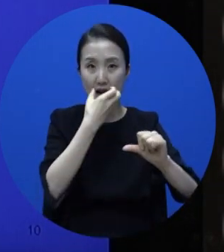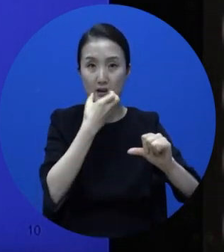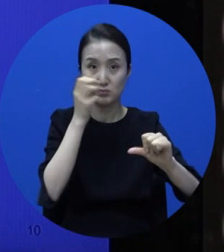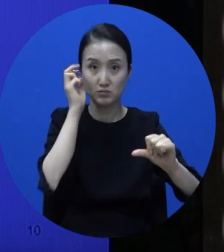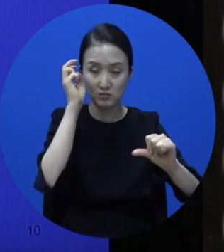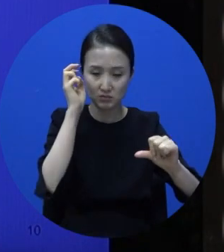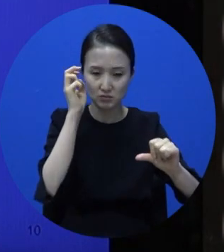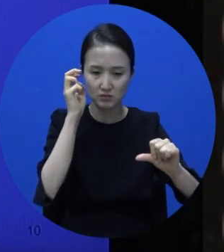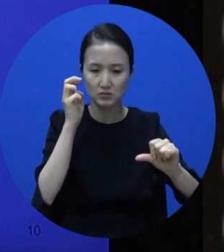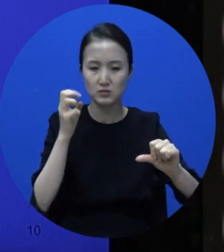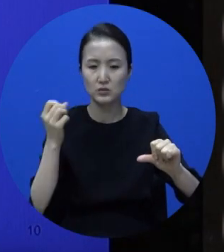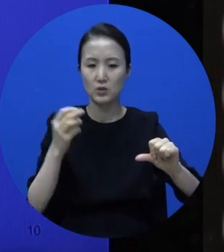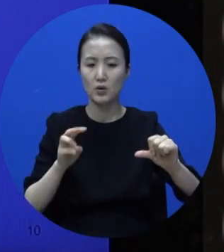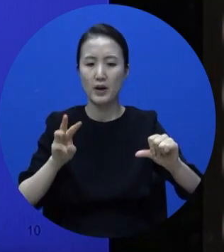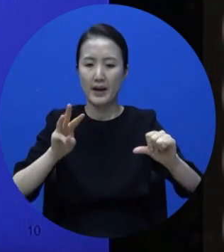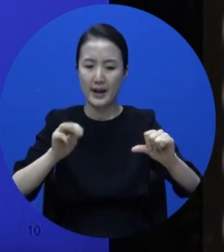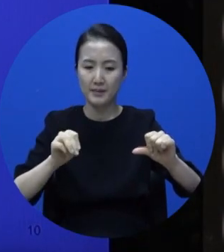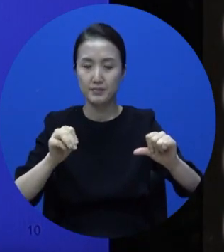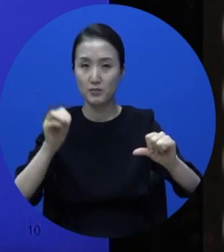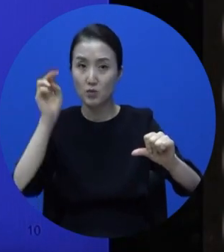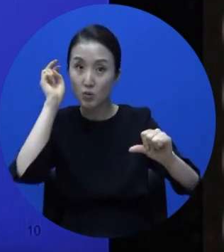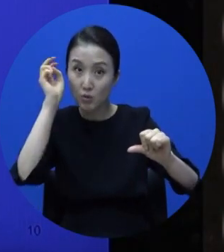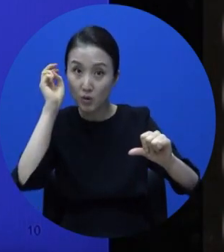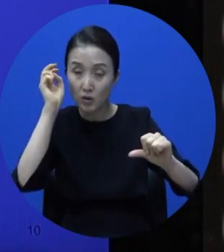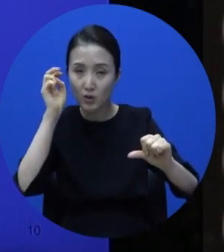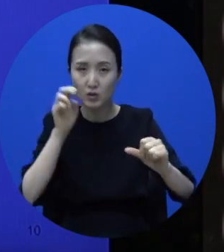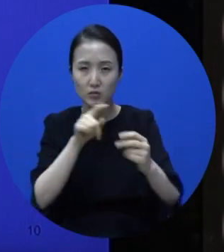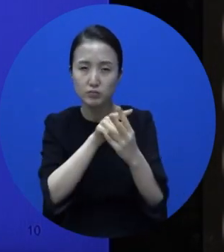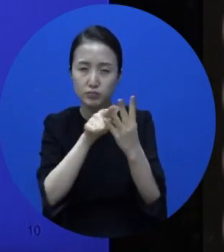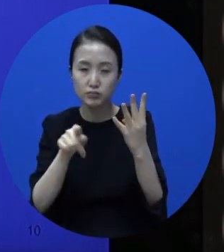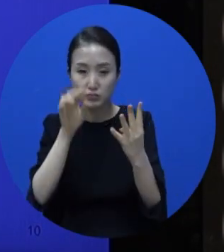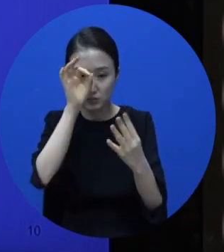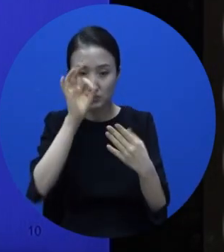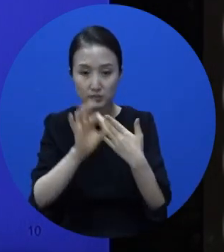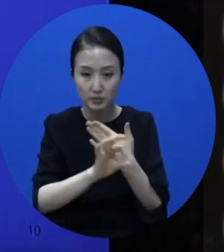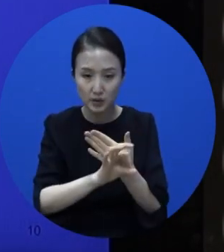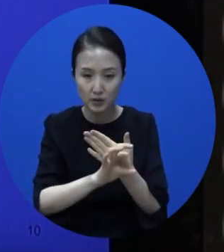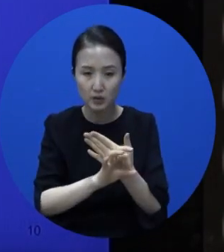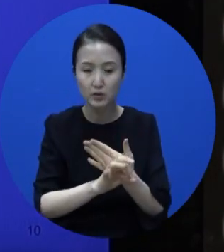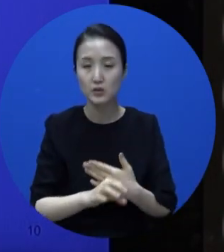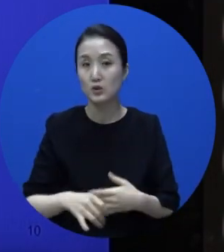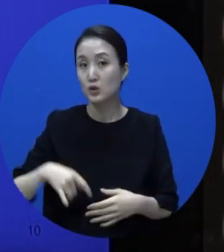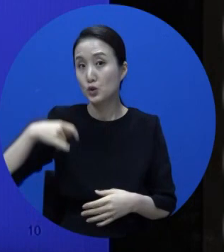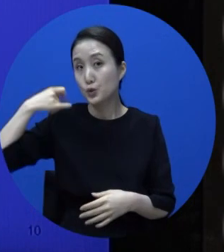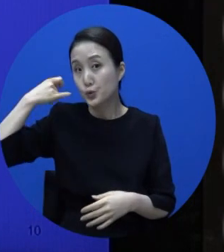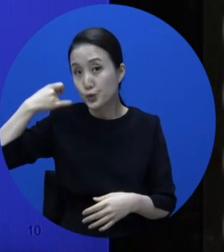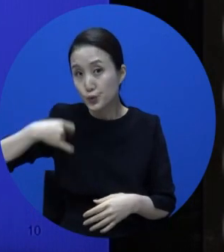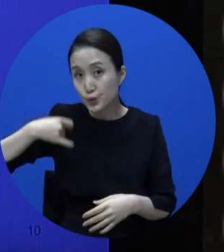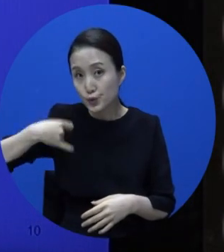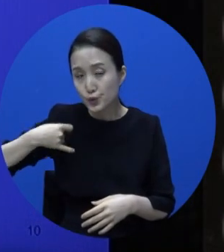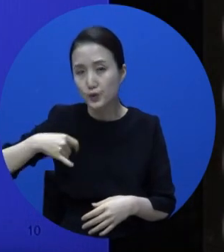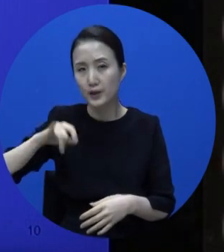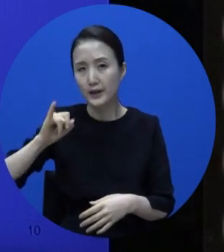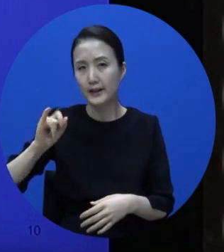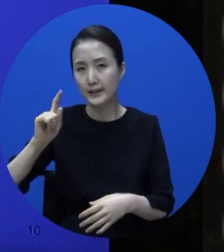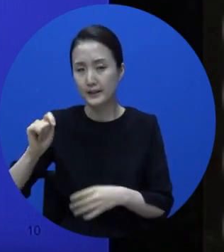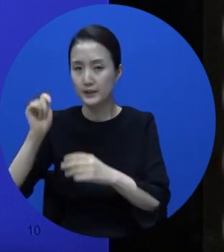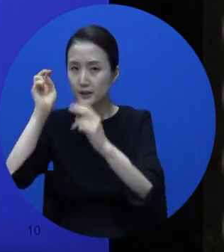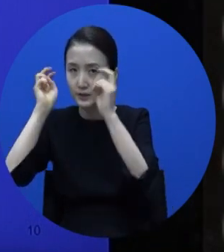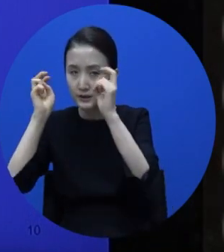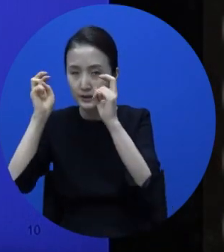미국의 대기업들의 모습을 it 대기업들의 모습과 중국의 it 대기업들의